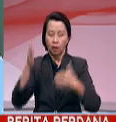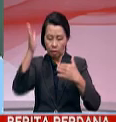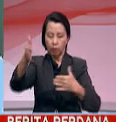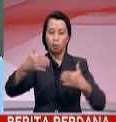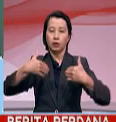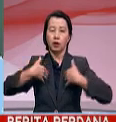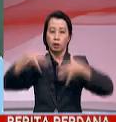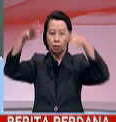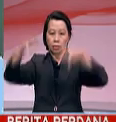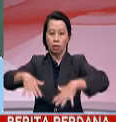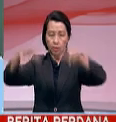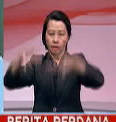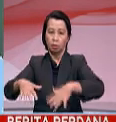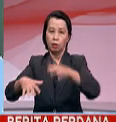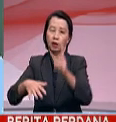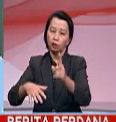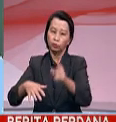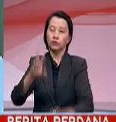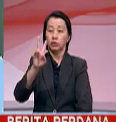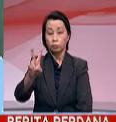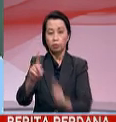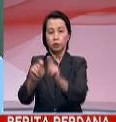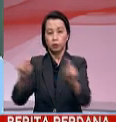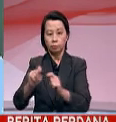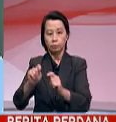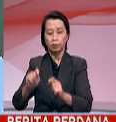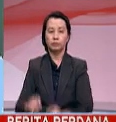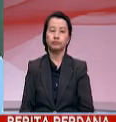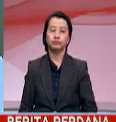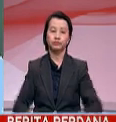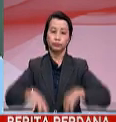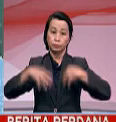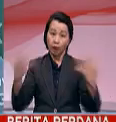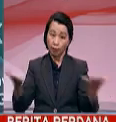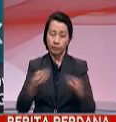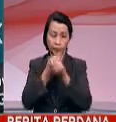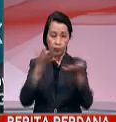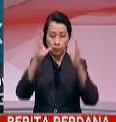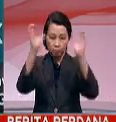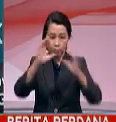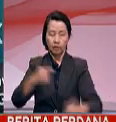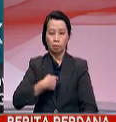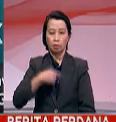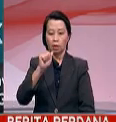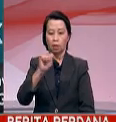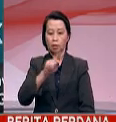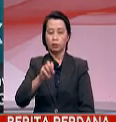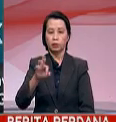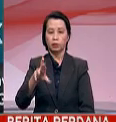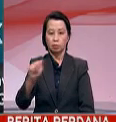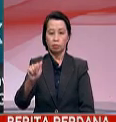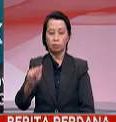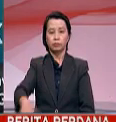mengalami hujan di 1-2 tempat. Sekian saja info cuaca pada malam ini. Saya Azira Samsudin.